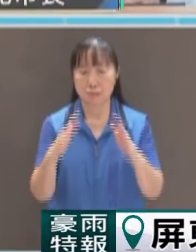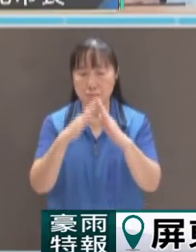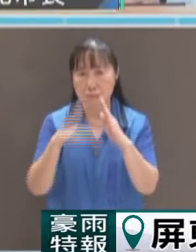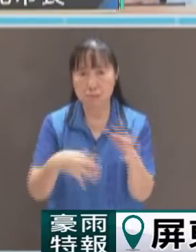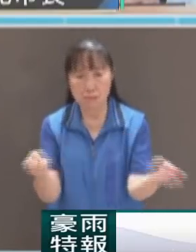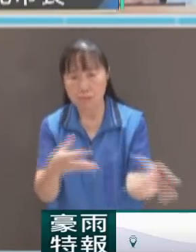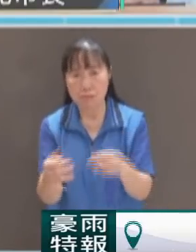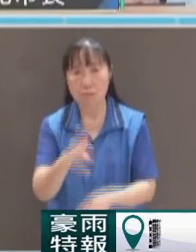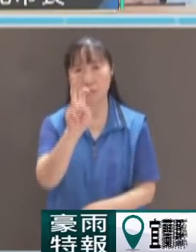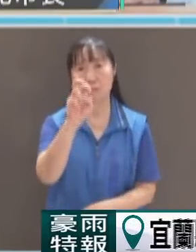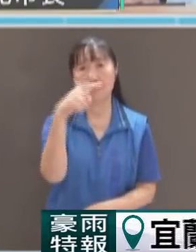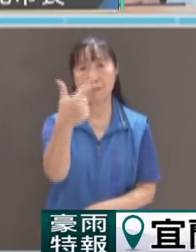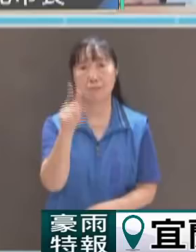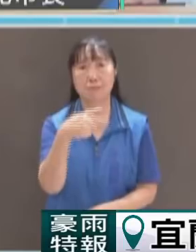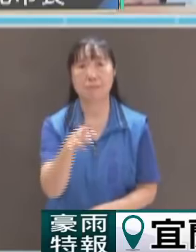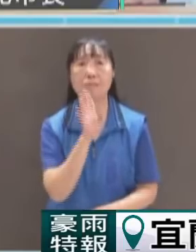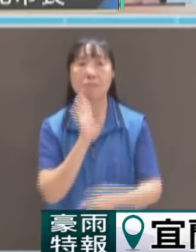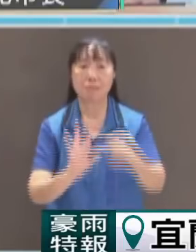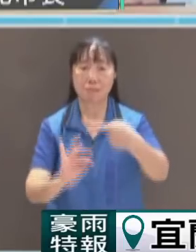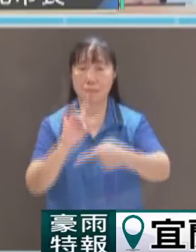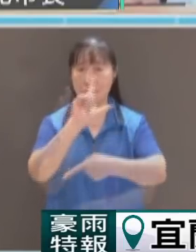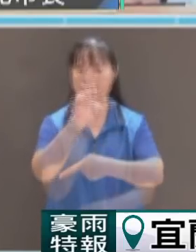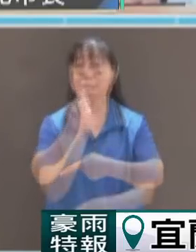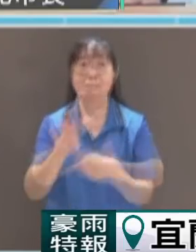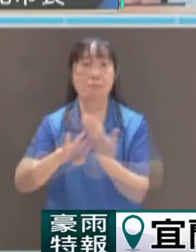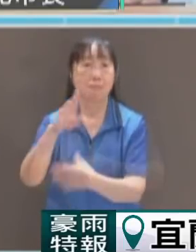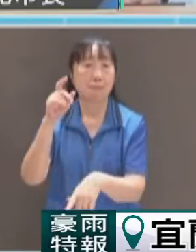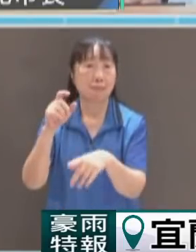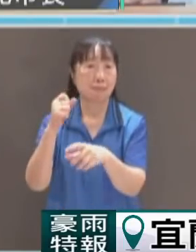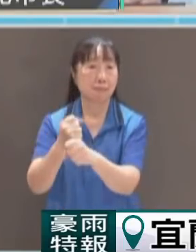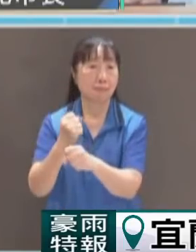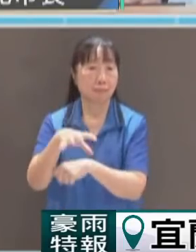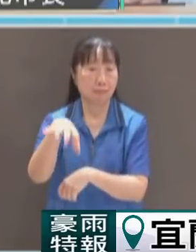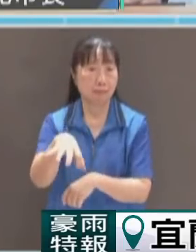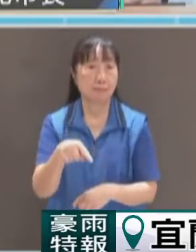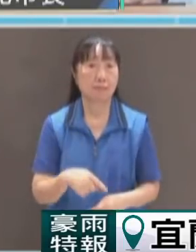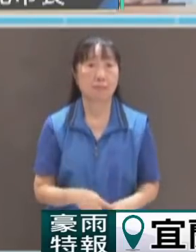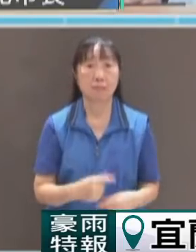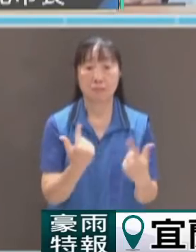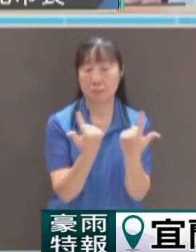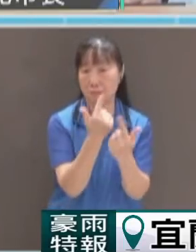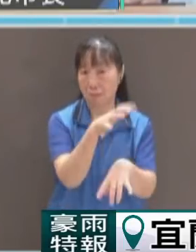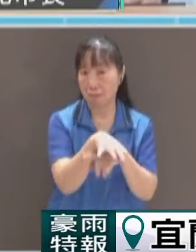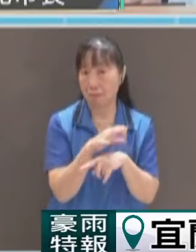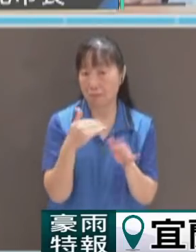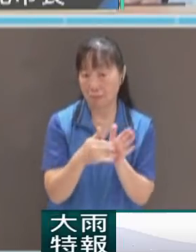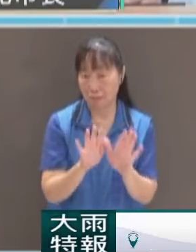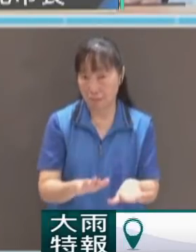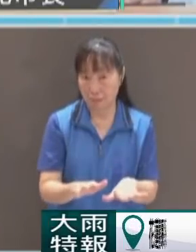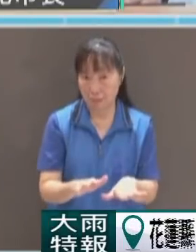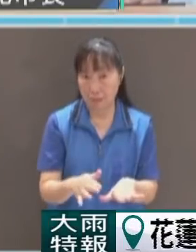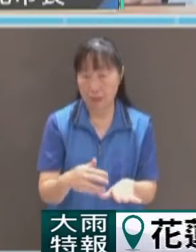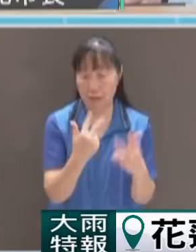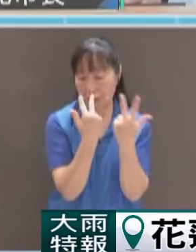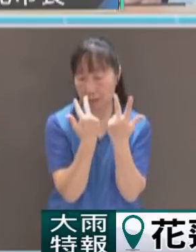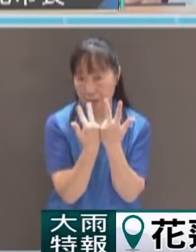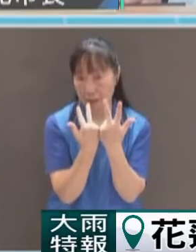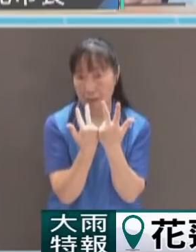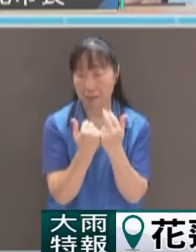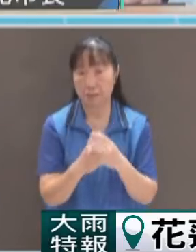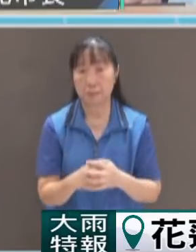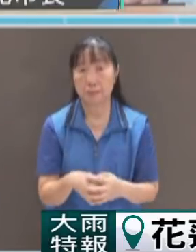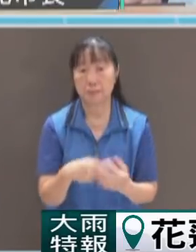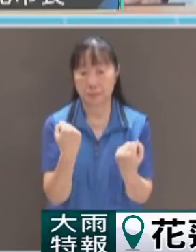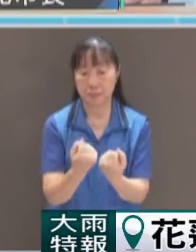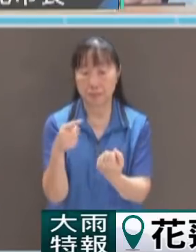染。26人占了60%。那至于北农这个事件，到目前为止，新北市